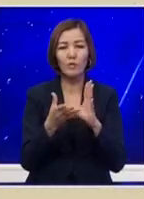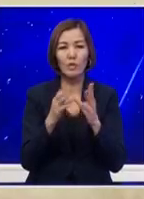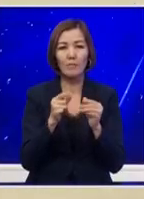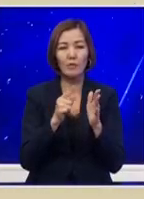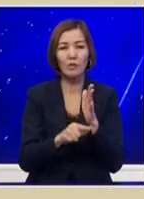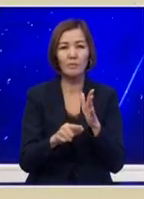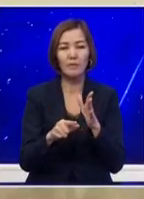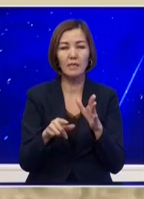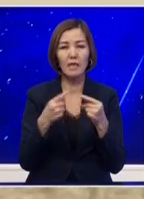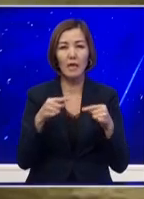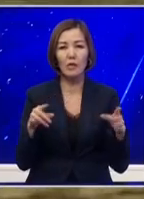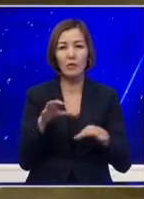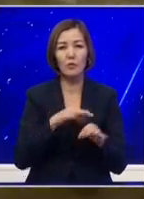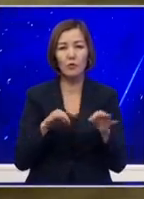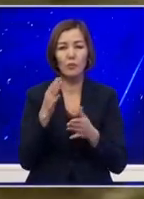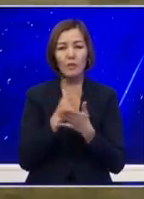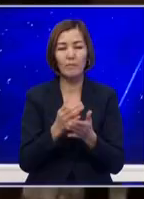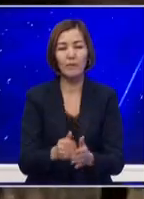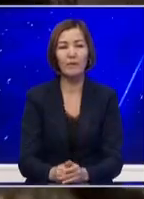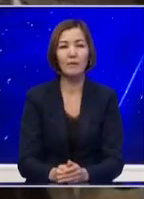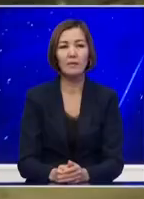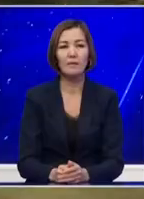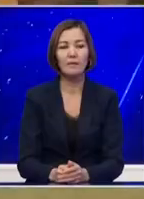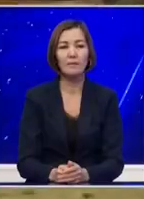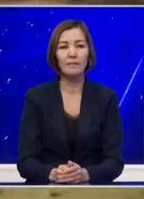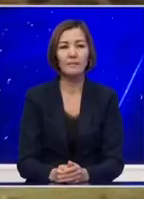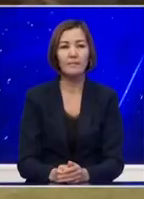саны 70-тен аса түрлі жоба бар.